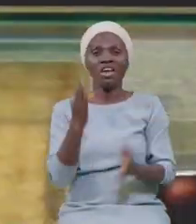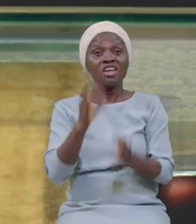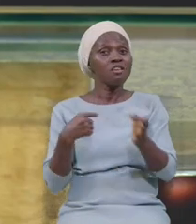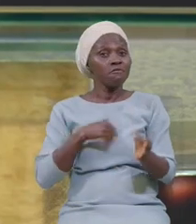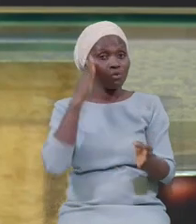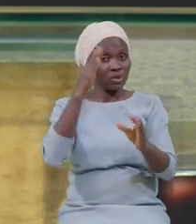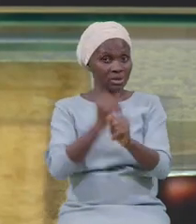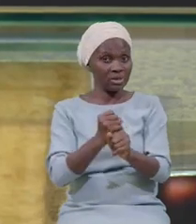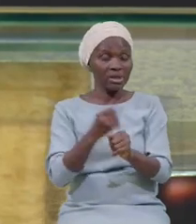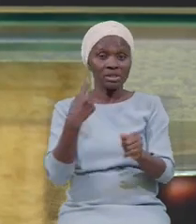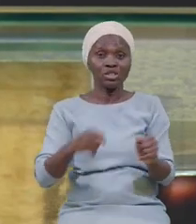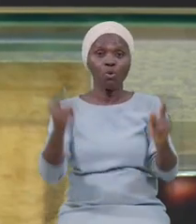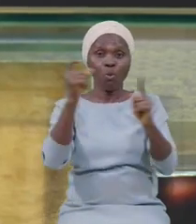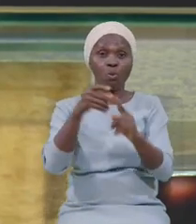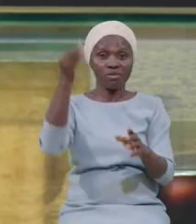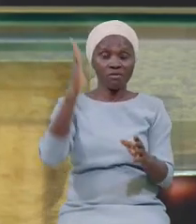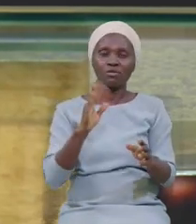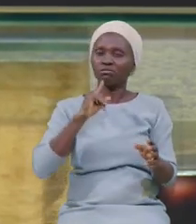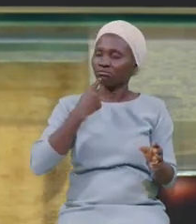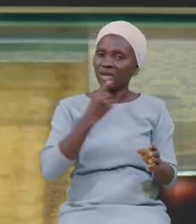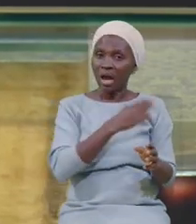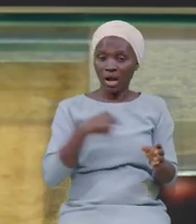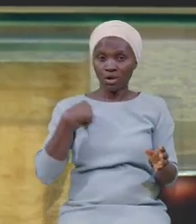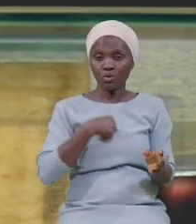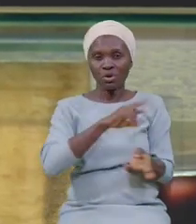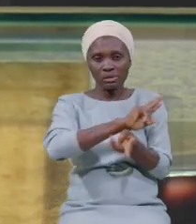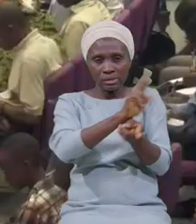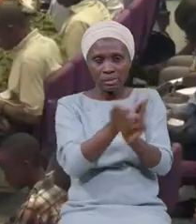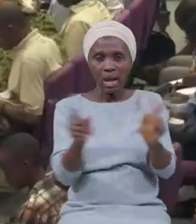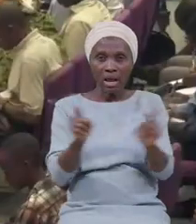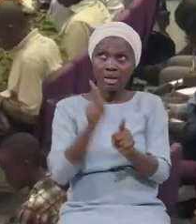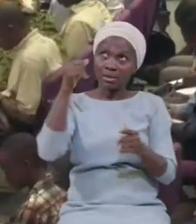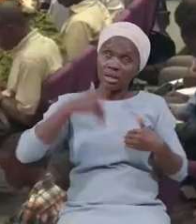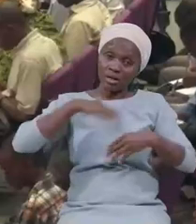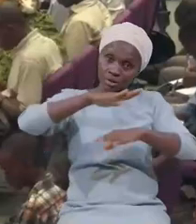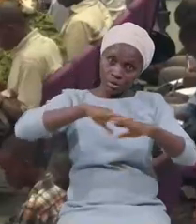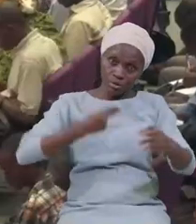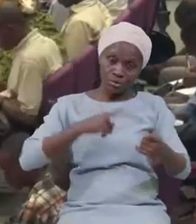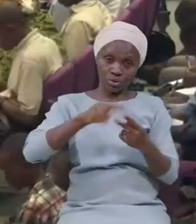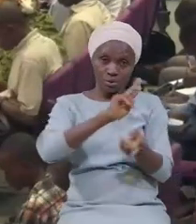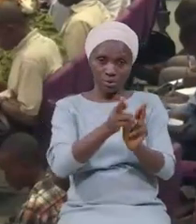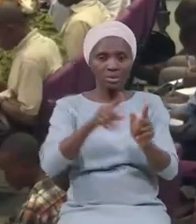repentance. Si nous prenons la parole de Dieu au sérieux, comme il nous appelle à la repentance, de